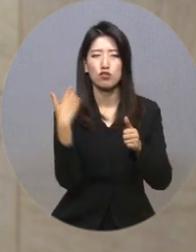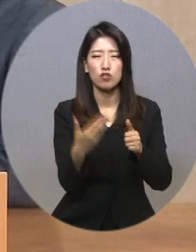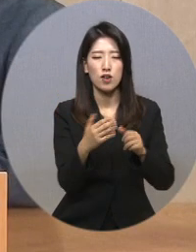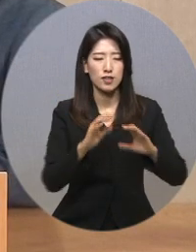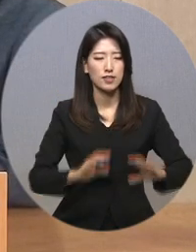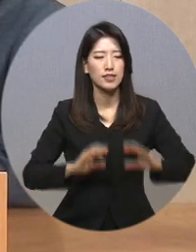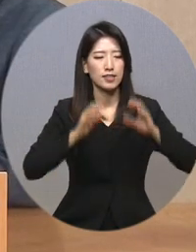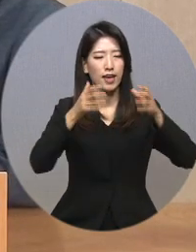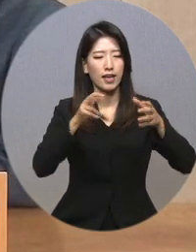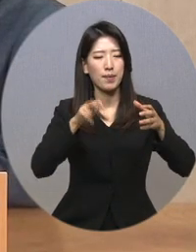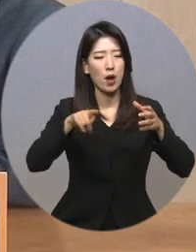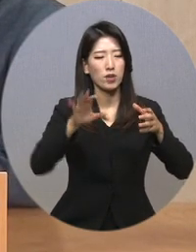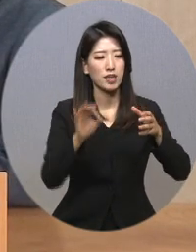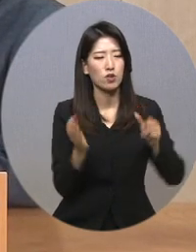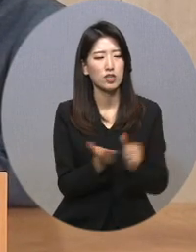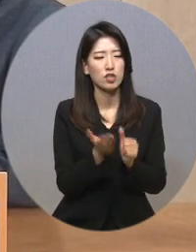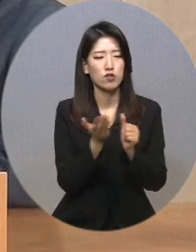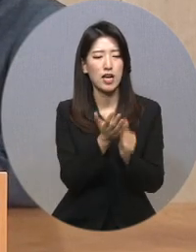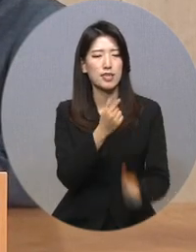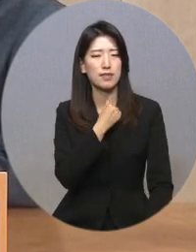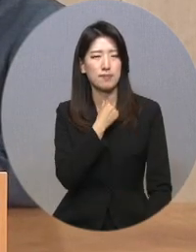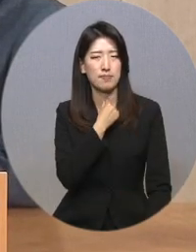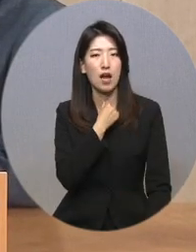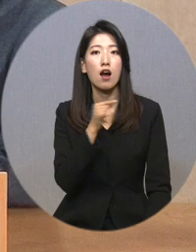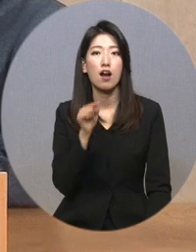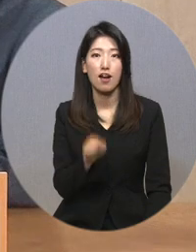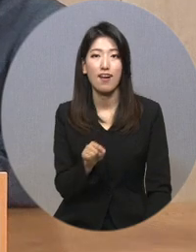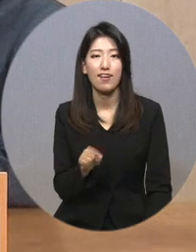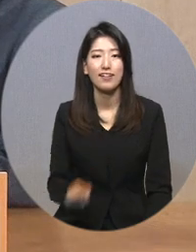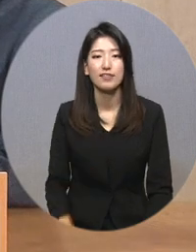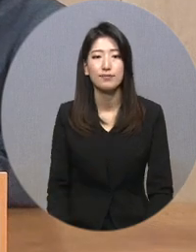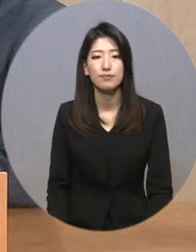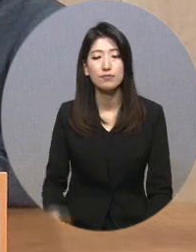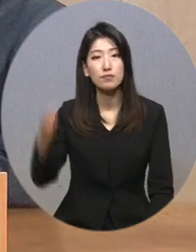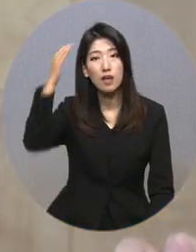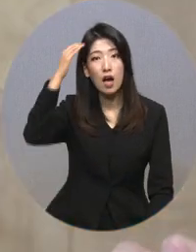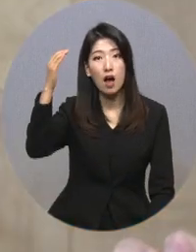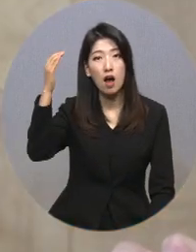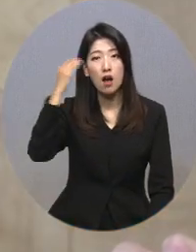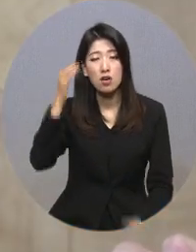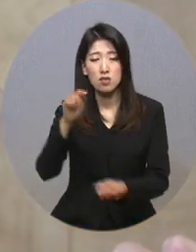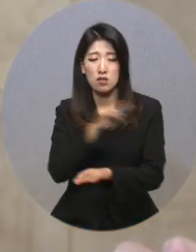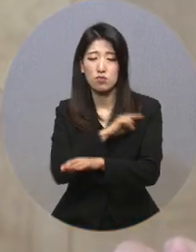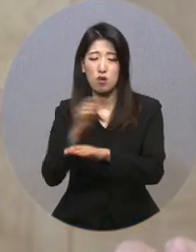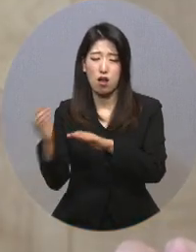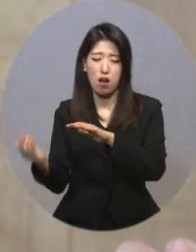키우겠습니다. 저희 대학 비전 바로 이겁니다. 그냥 예, 대한민국 명장들이